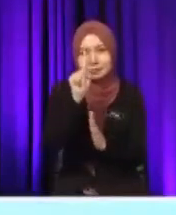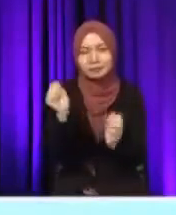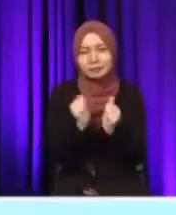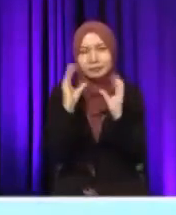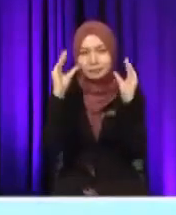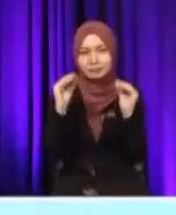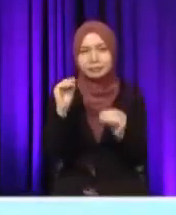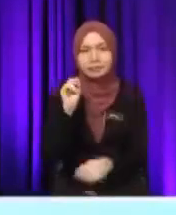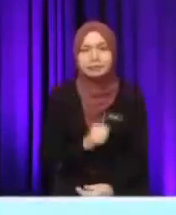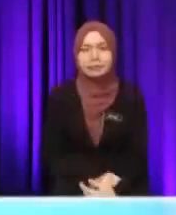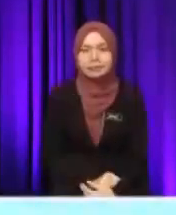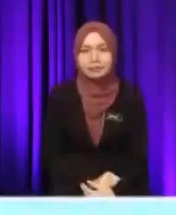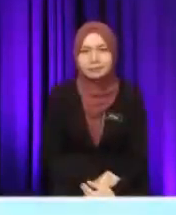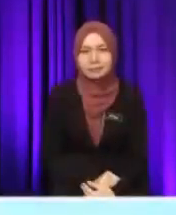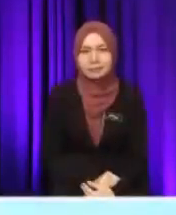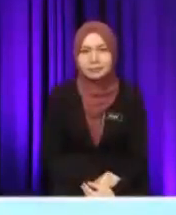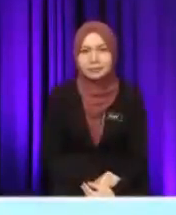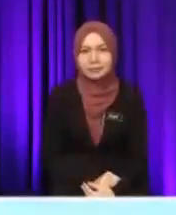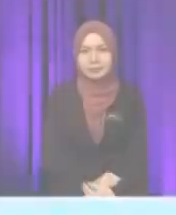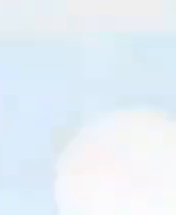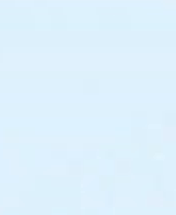untuk sains minyak sawit.